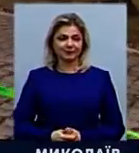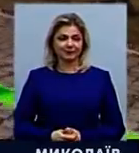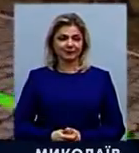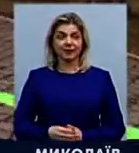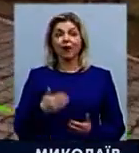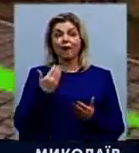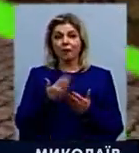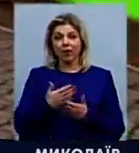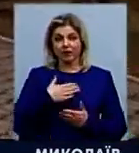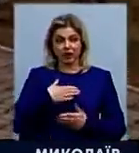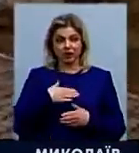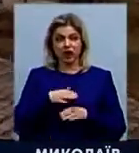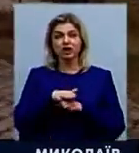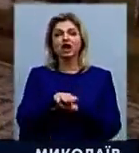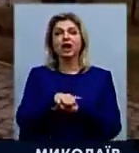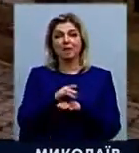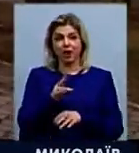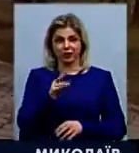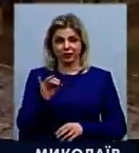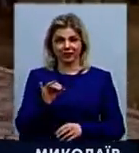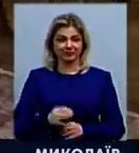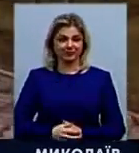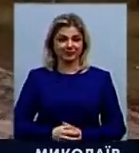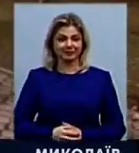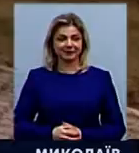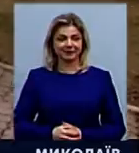А от і наші черепашки!